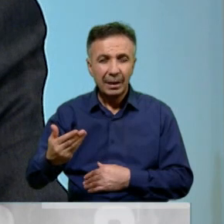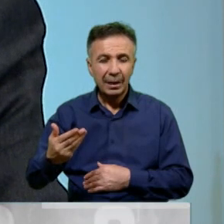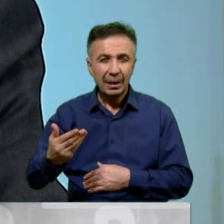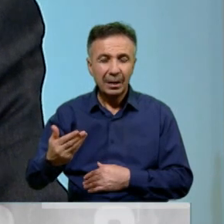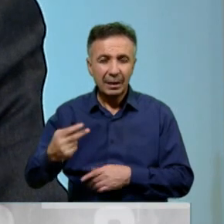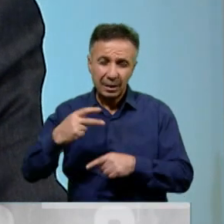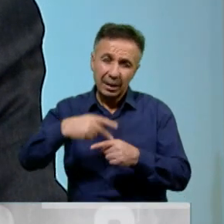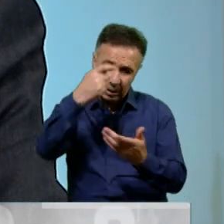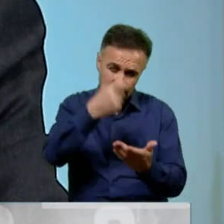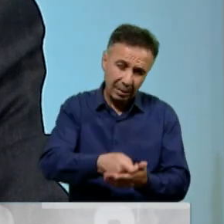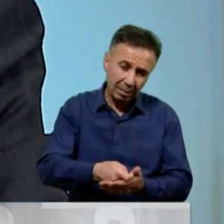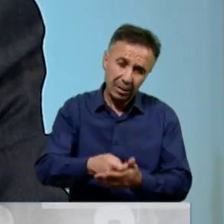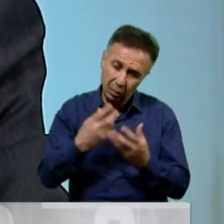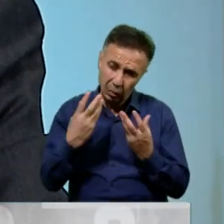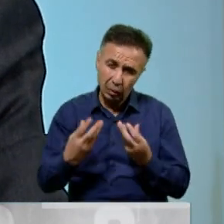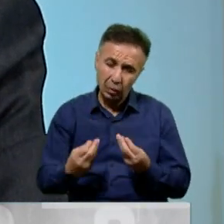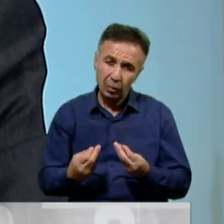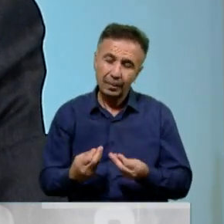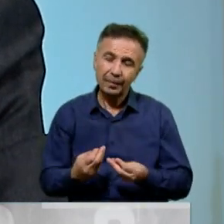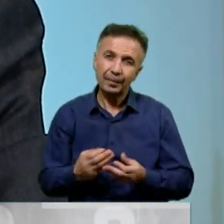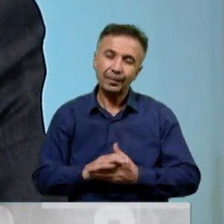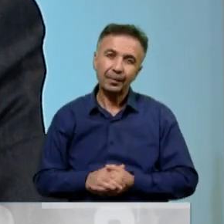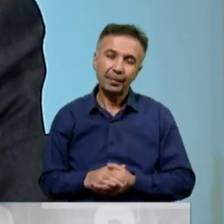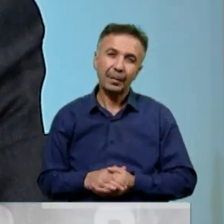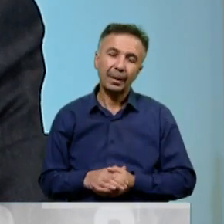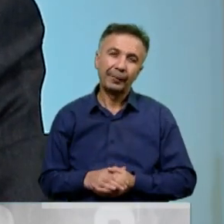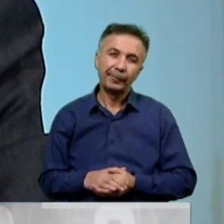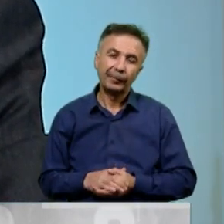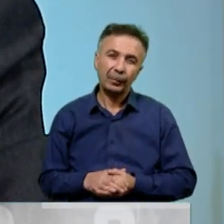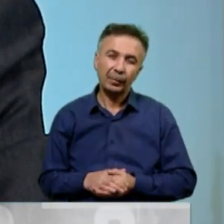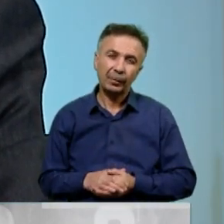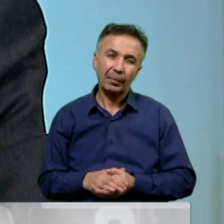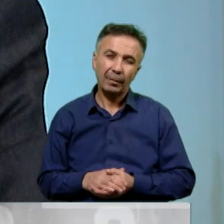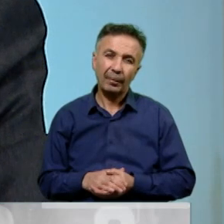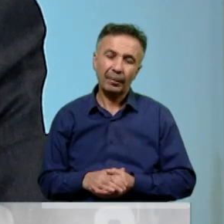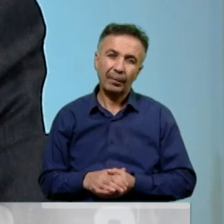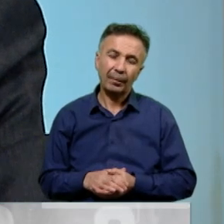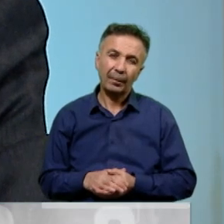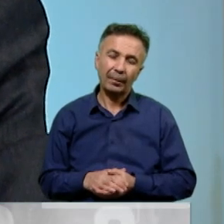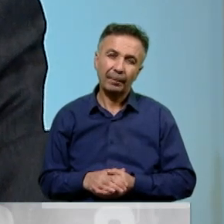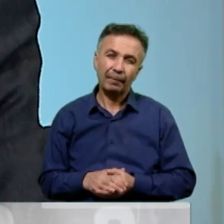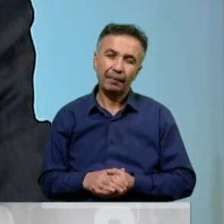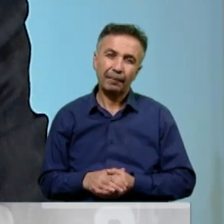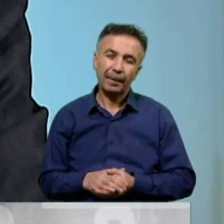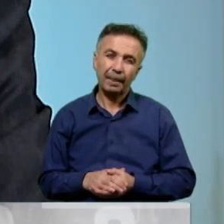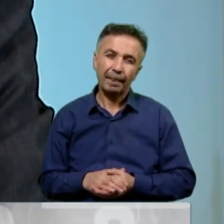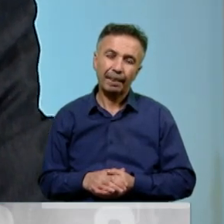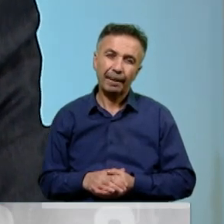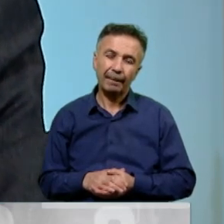O da yüksek bir meblağ ise, sizin vereceğiniz miktar onu karşılamıyorsa, karşılayabileceği